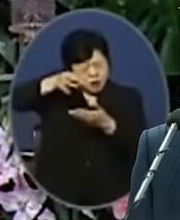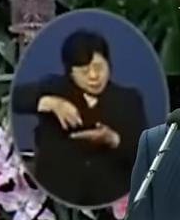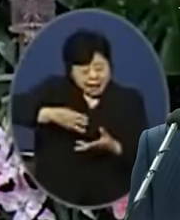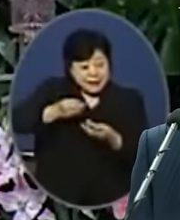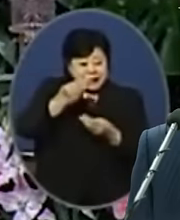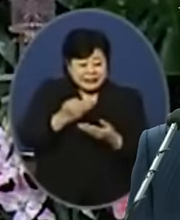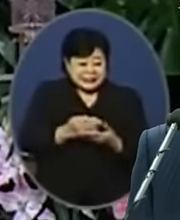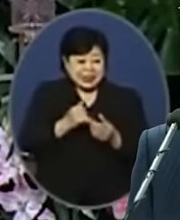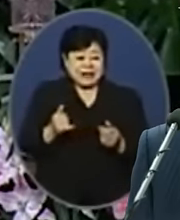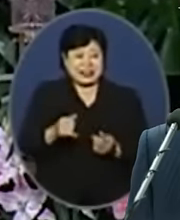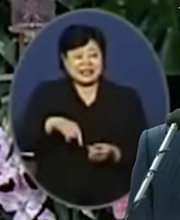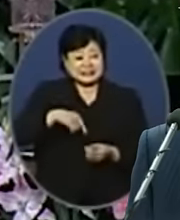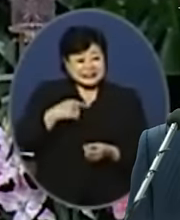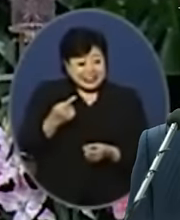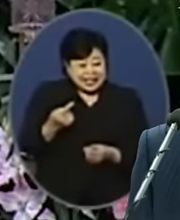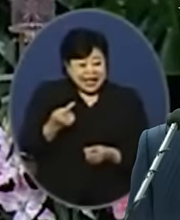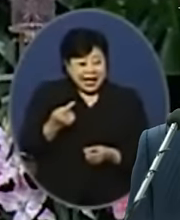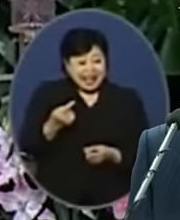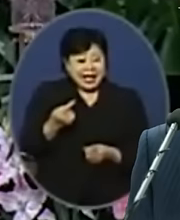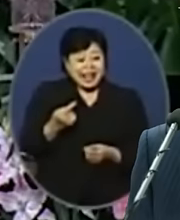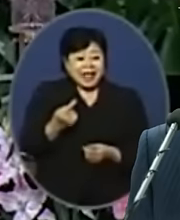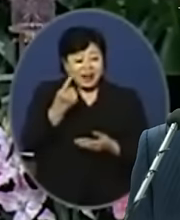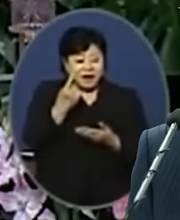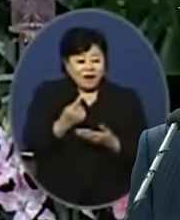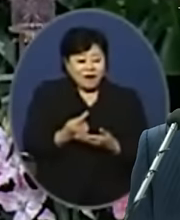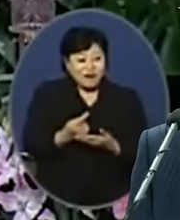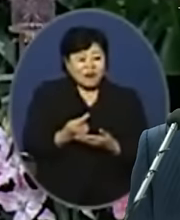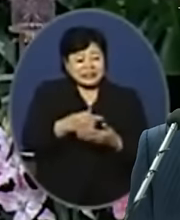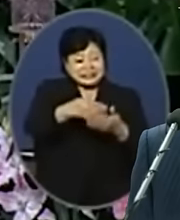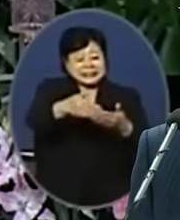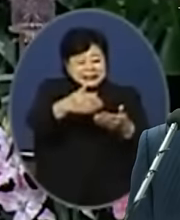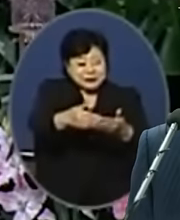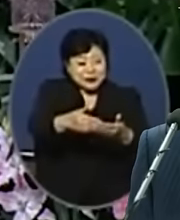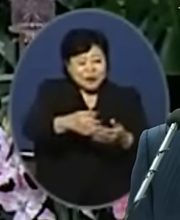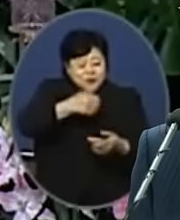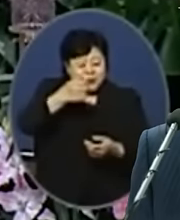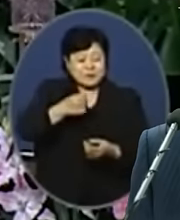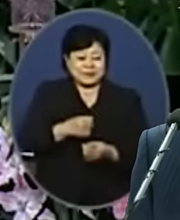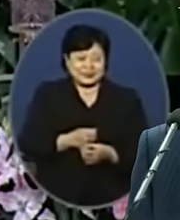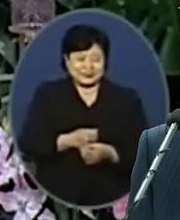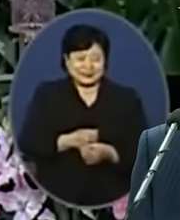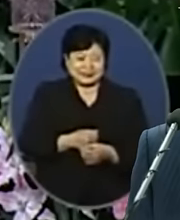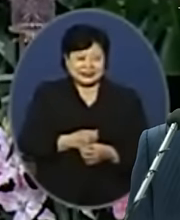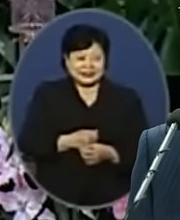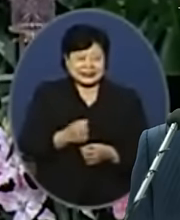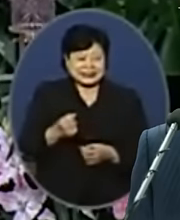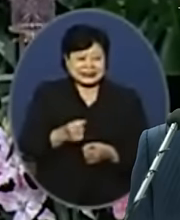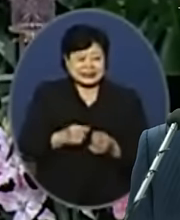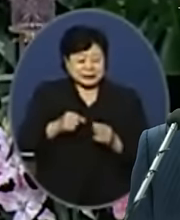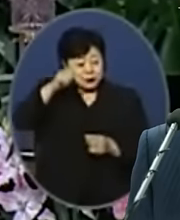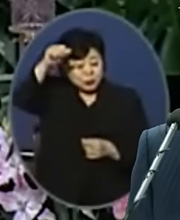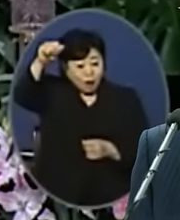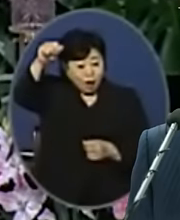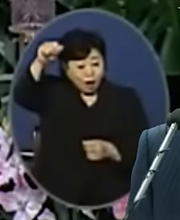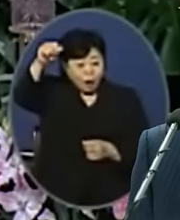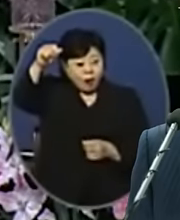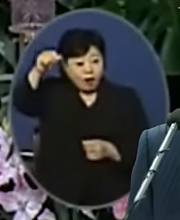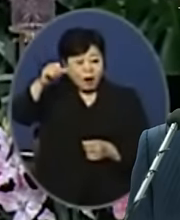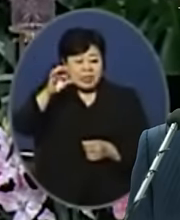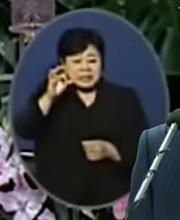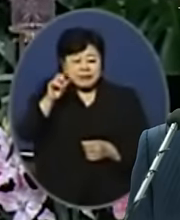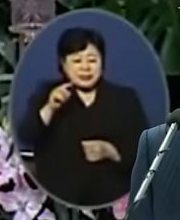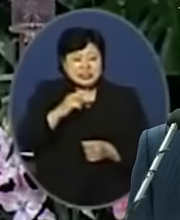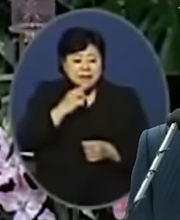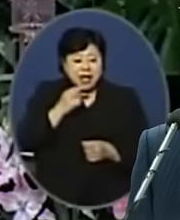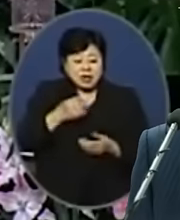사람들에게 자기가 나가고 싶은 것을 그림으로 그리고 꿈을 꾸는 사람 손들어 보니까